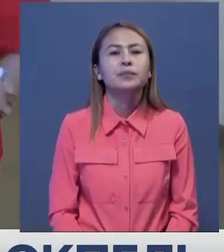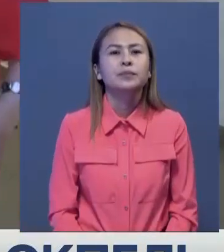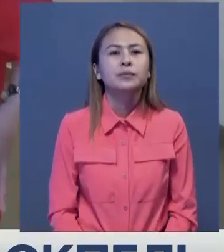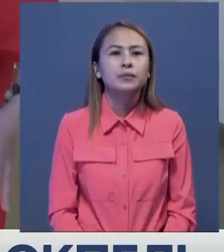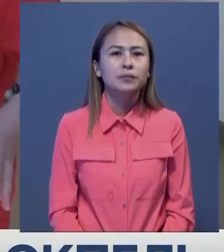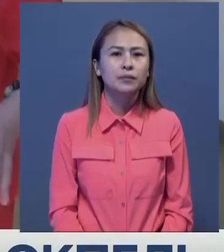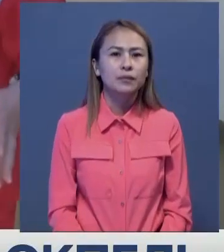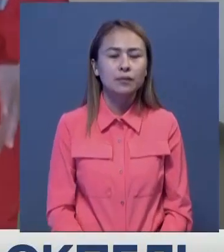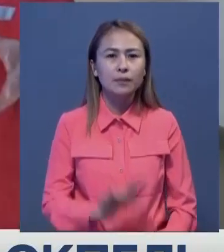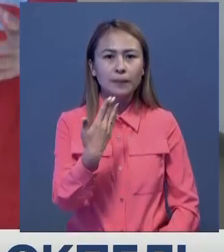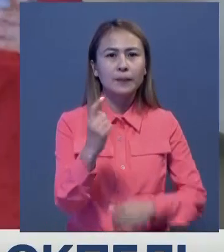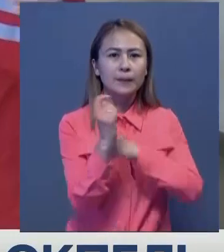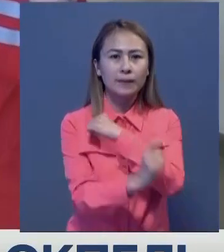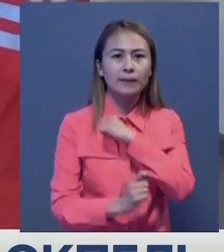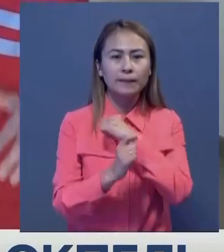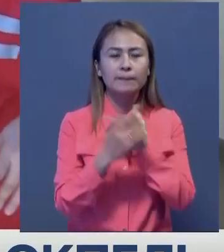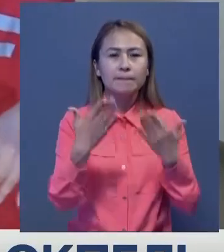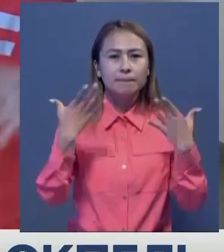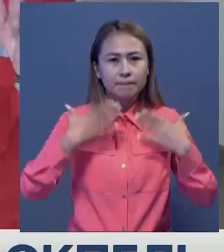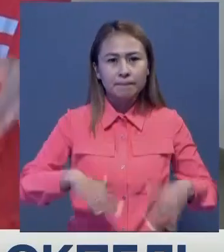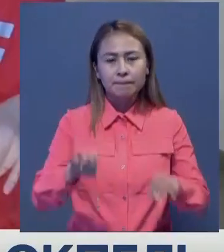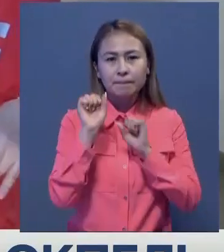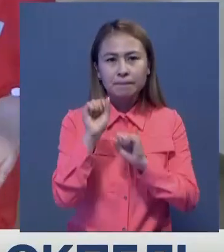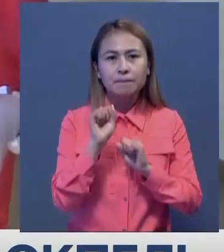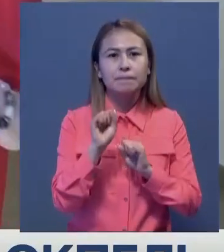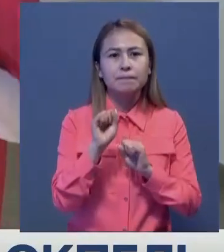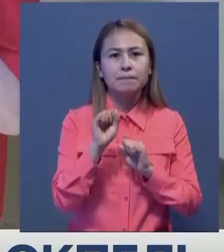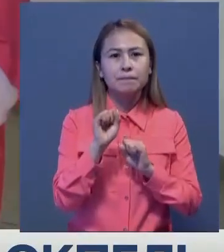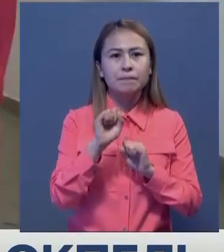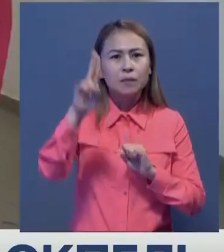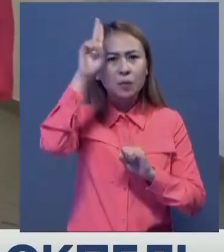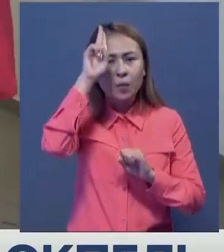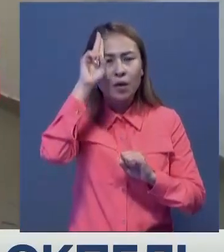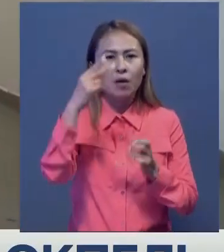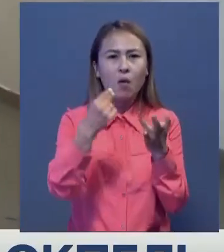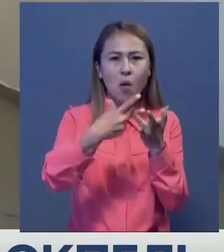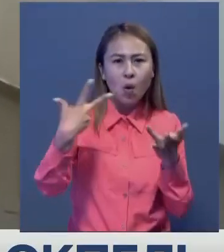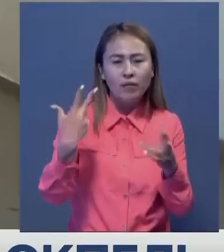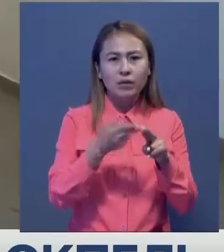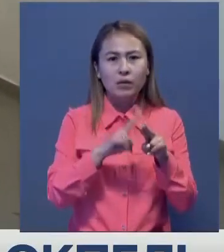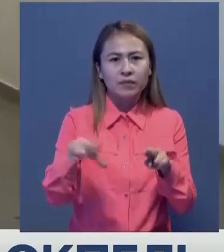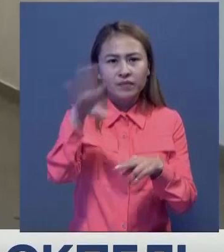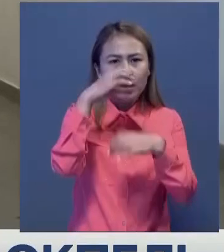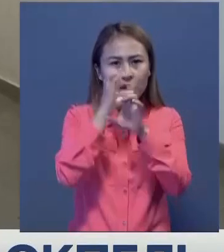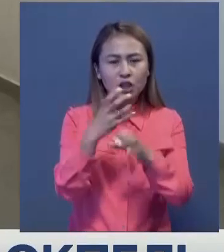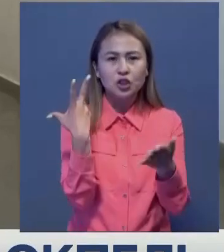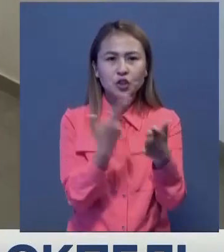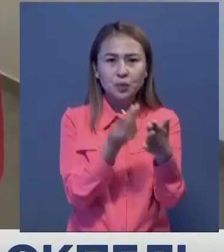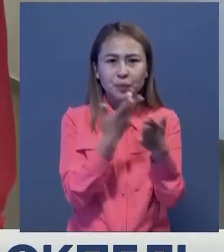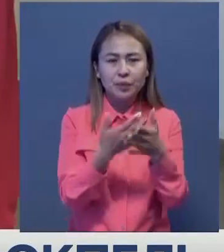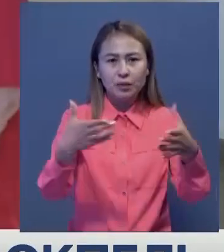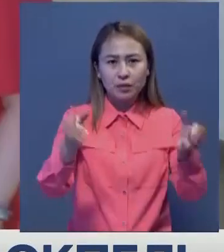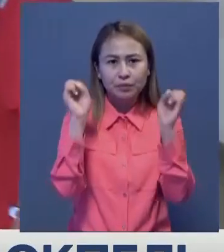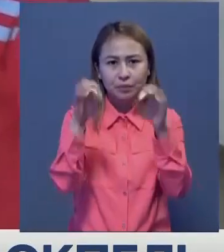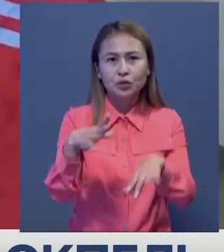Бұл биоматериал, жаңаға науқаспен қан, зәре, ұш науқасын шыққан нәрсе, міне бәрі мында, шприц, катетер,